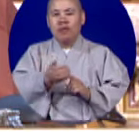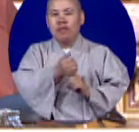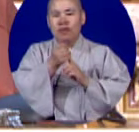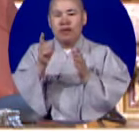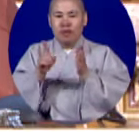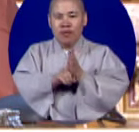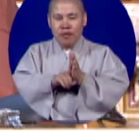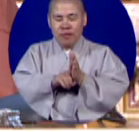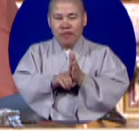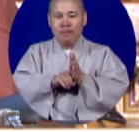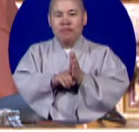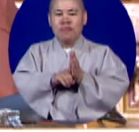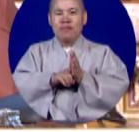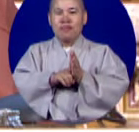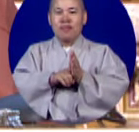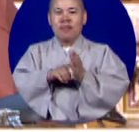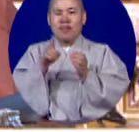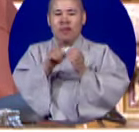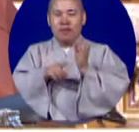불교라는 게 그렇게